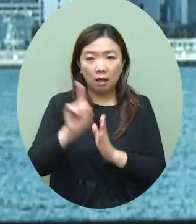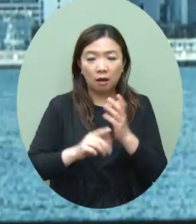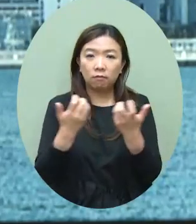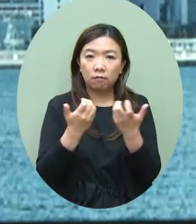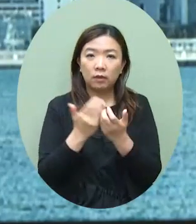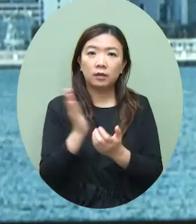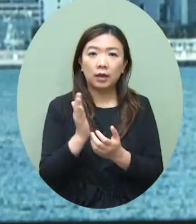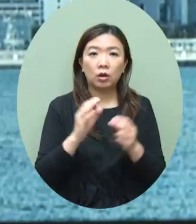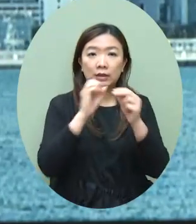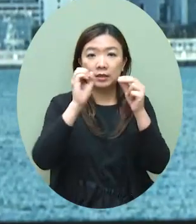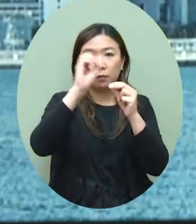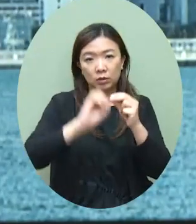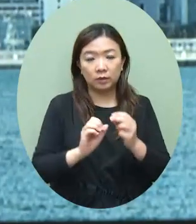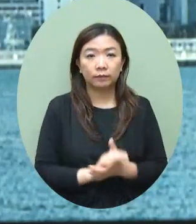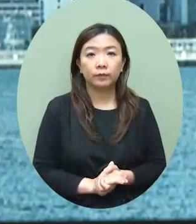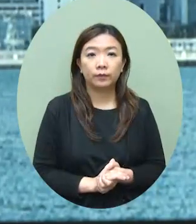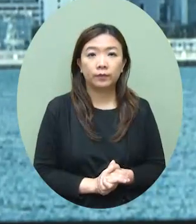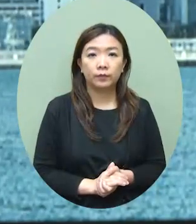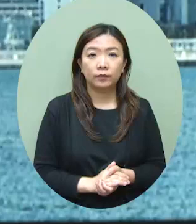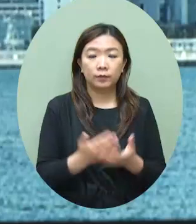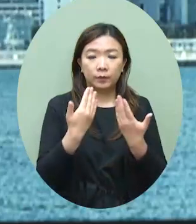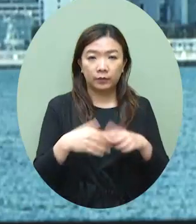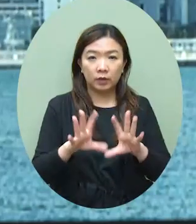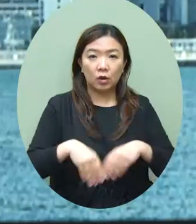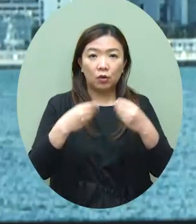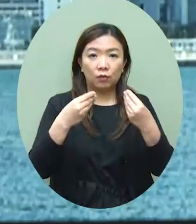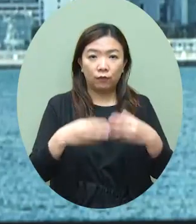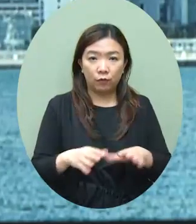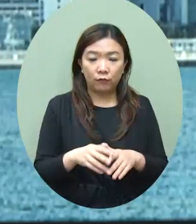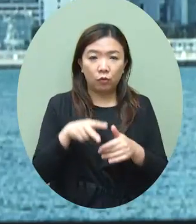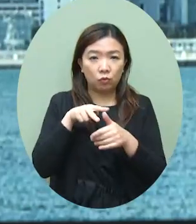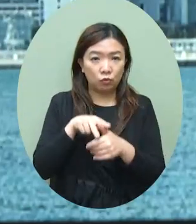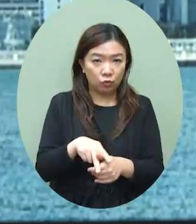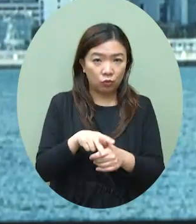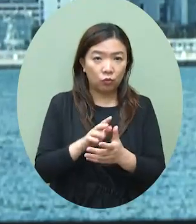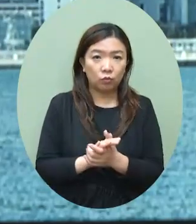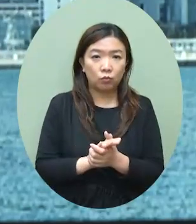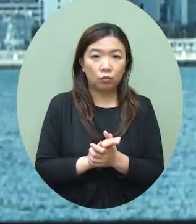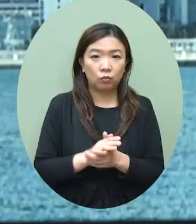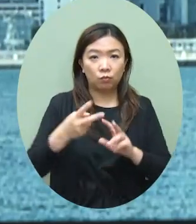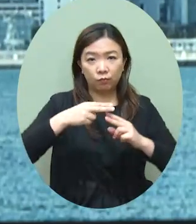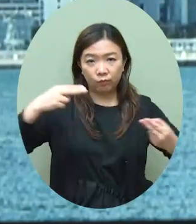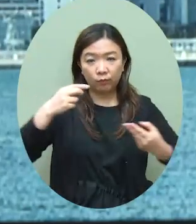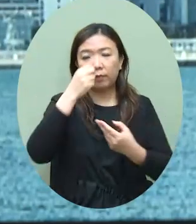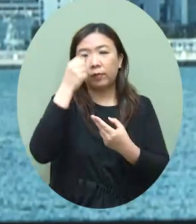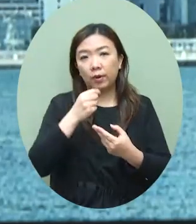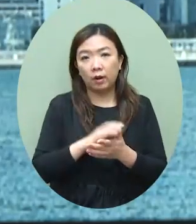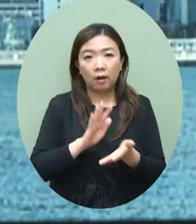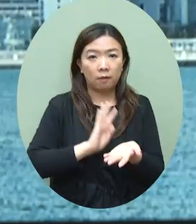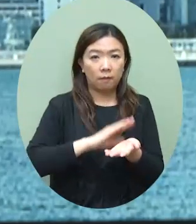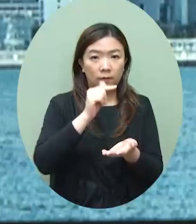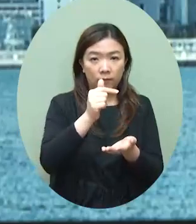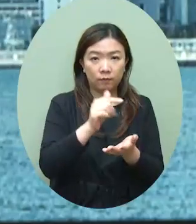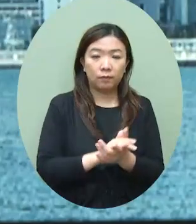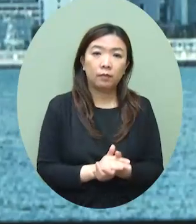70%。至於我哋恢復咗做嘅強制核酸檢測，陽性嘅個案